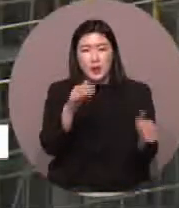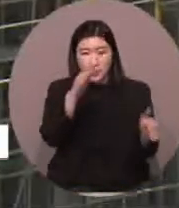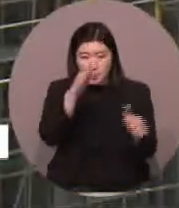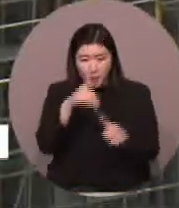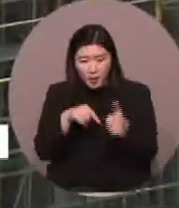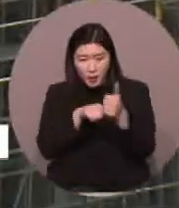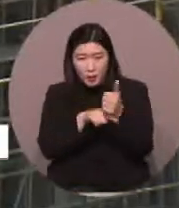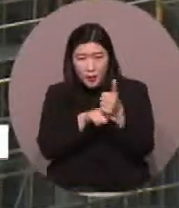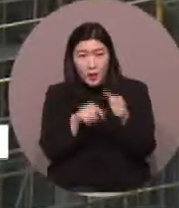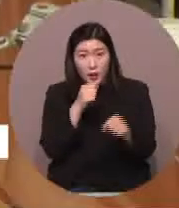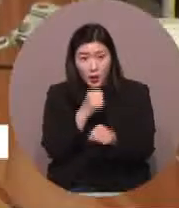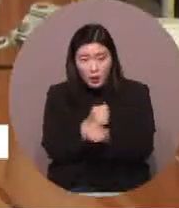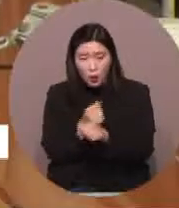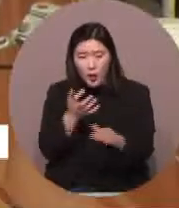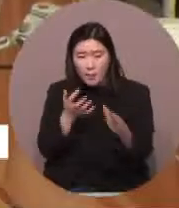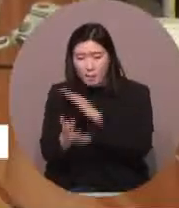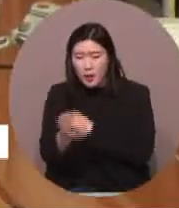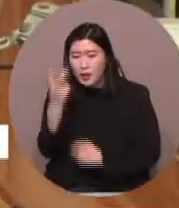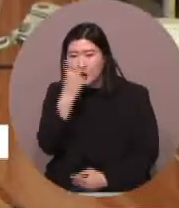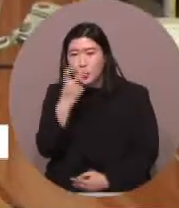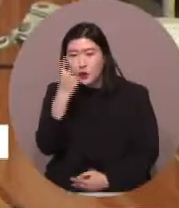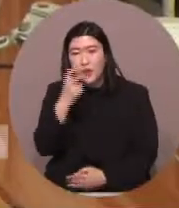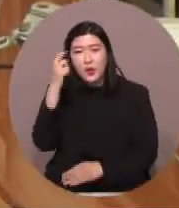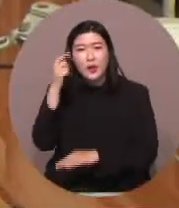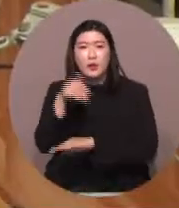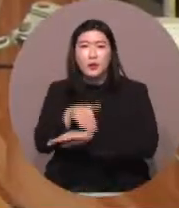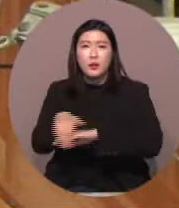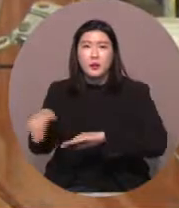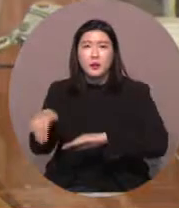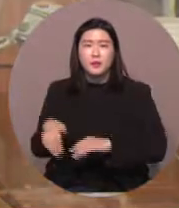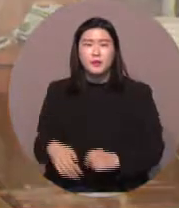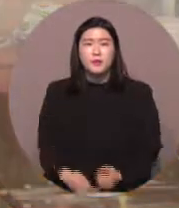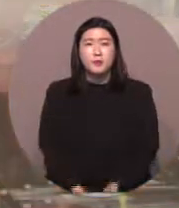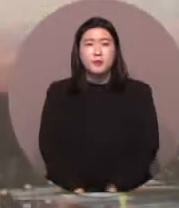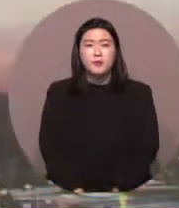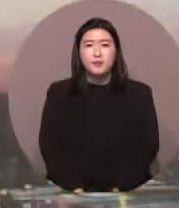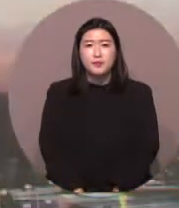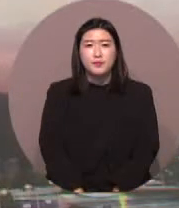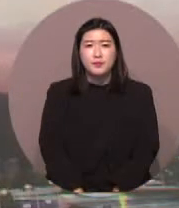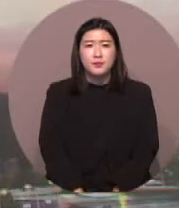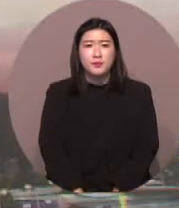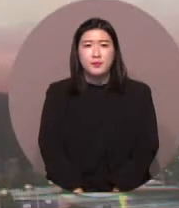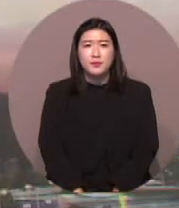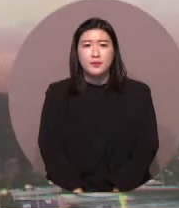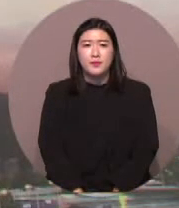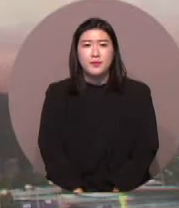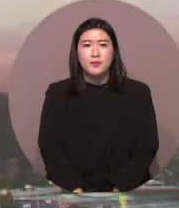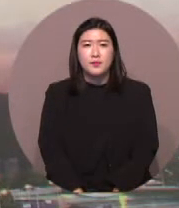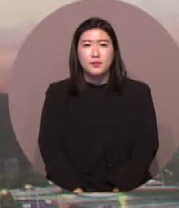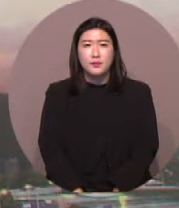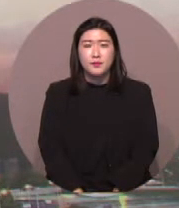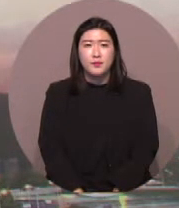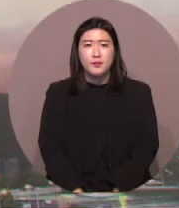붕괴 원인 규명을 위한 합동 감식에 나설 방침입니다. MBC 뉴스 김지혜입니다.